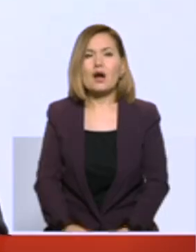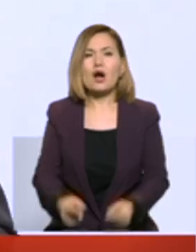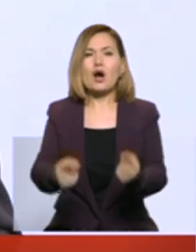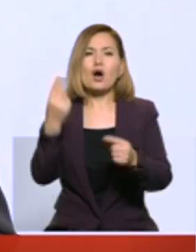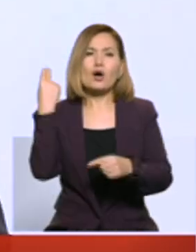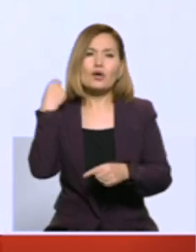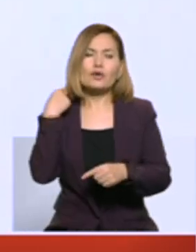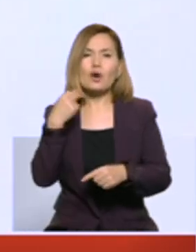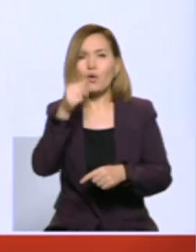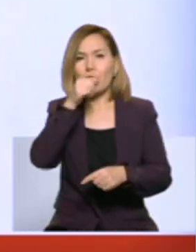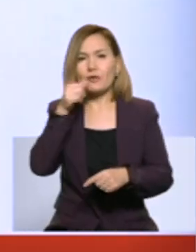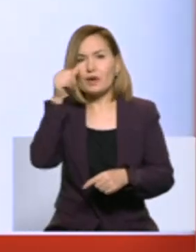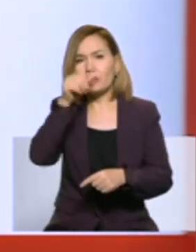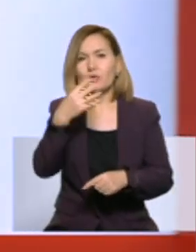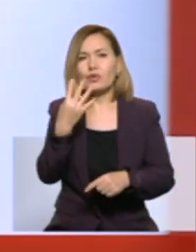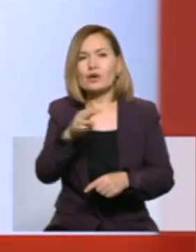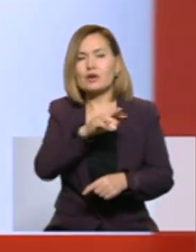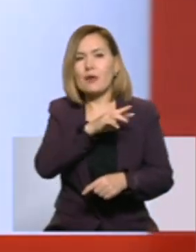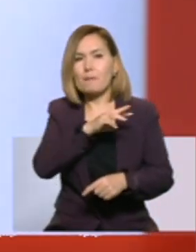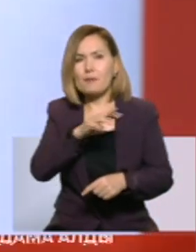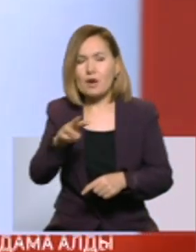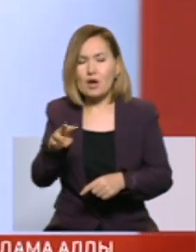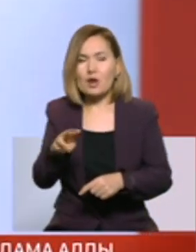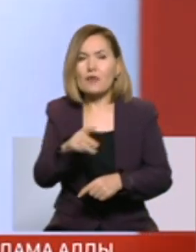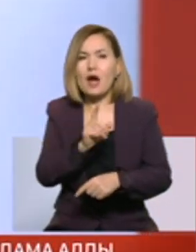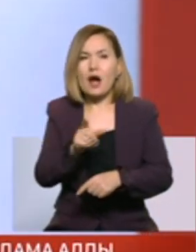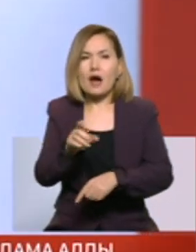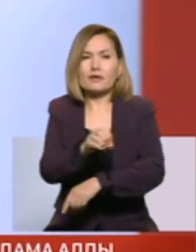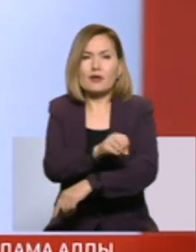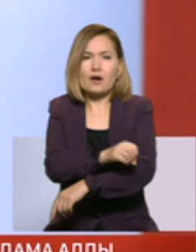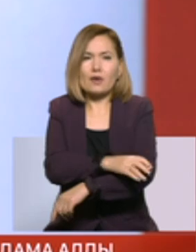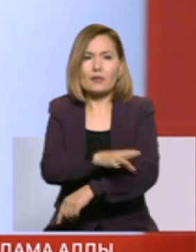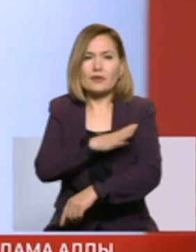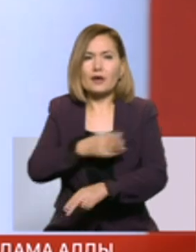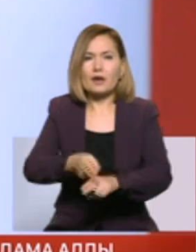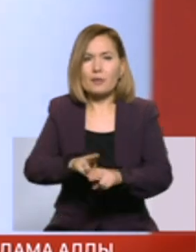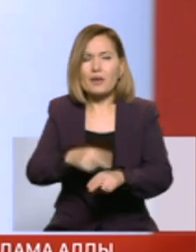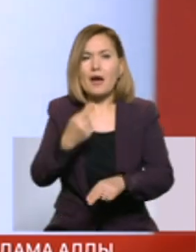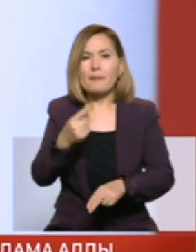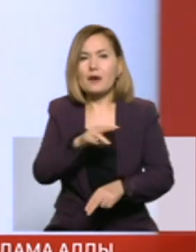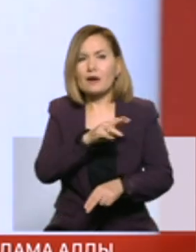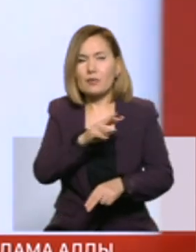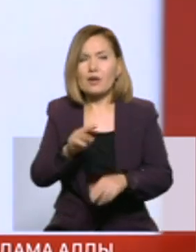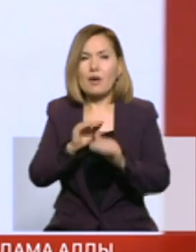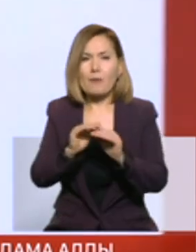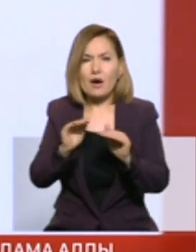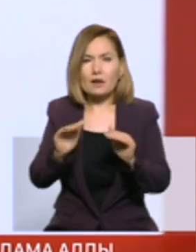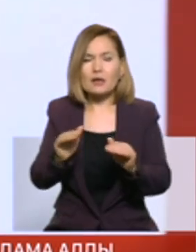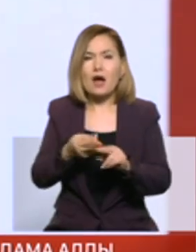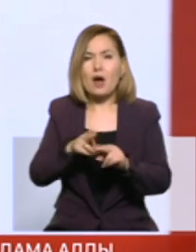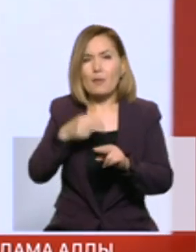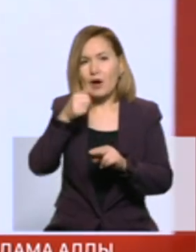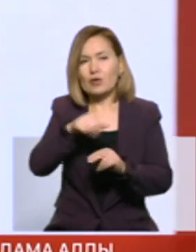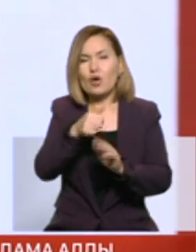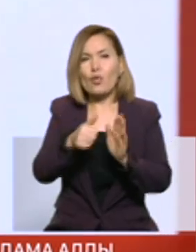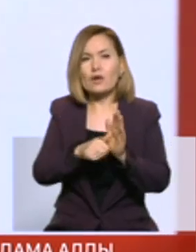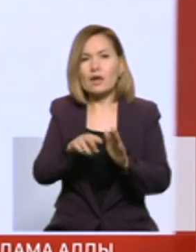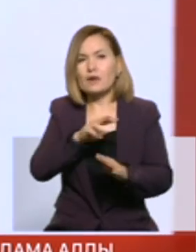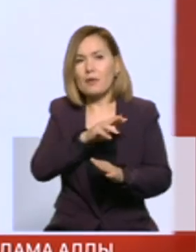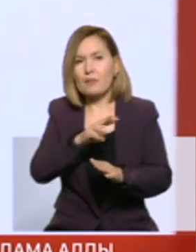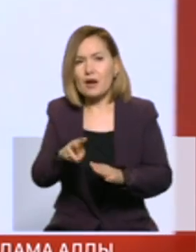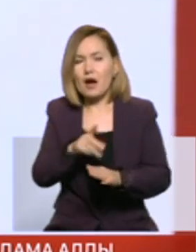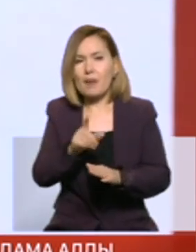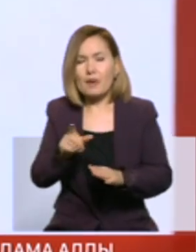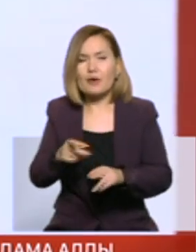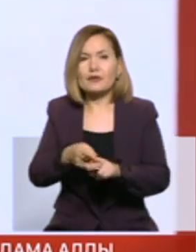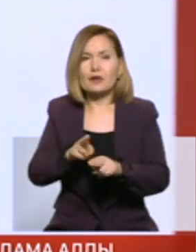Ұлыбританияда өткен жылы 4 миллионға жуық адам кедейшіліктің қамытын киген. Олардың 1 миллионы бала. Ал биыл 16 миллионнан астам